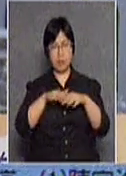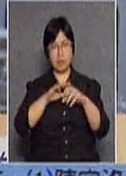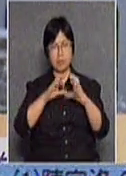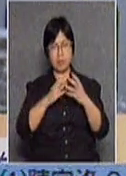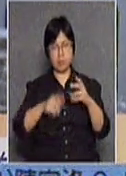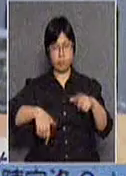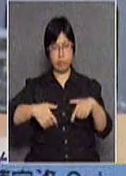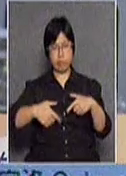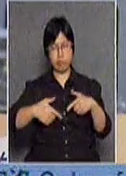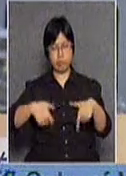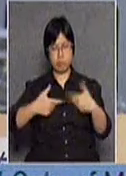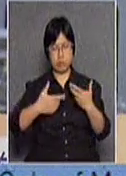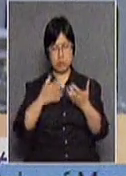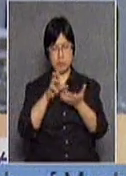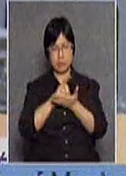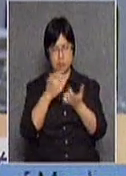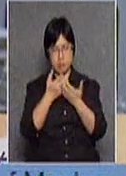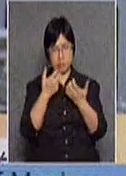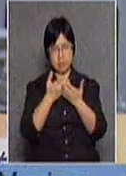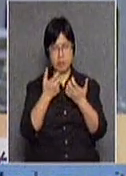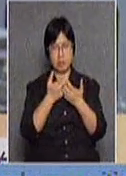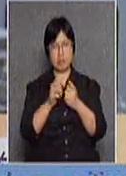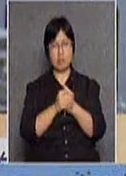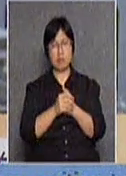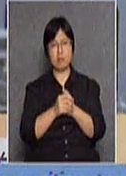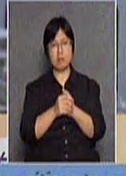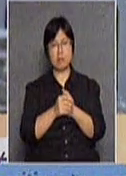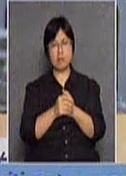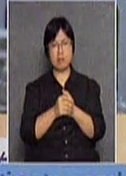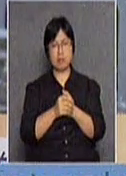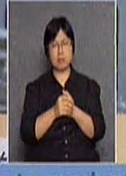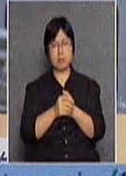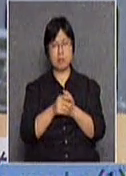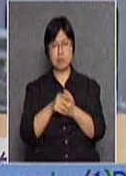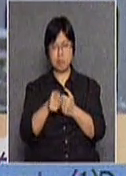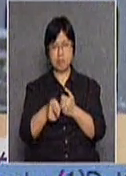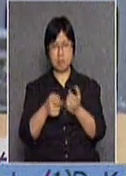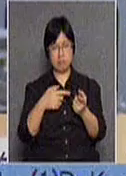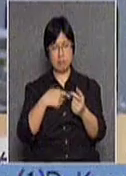年預算。嗰度嘅嗱，主席